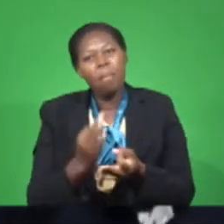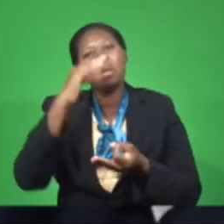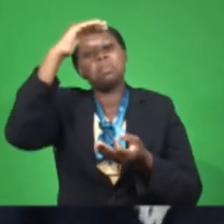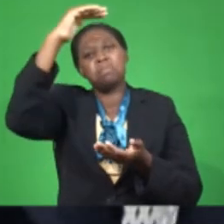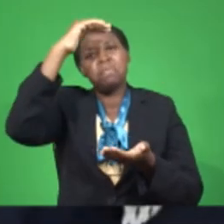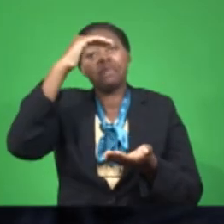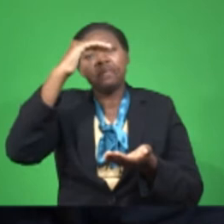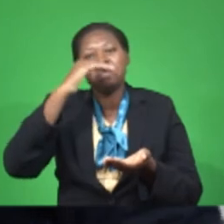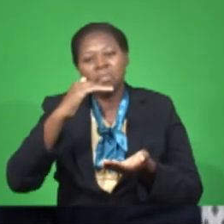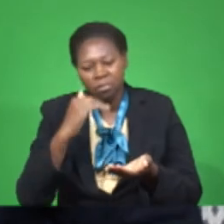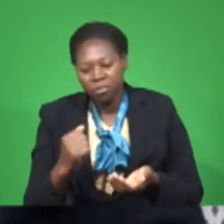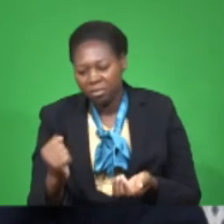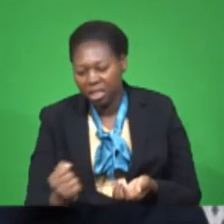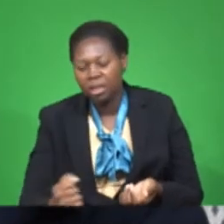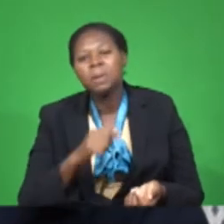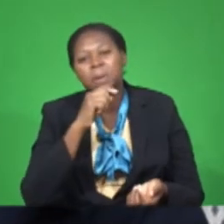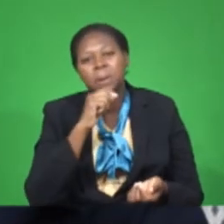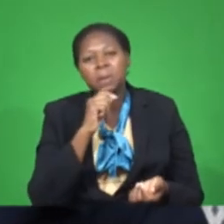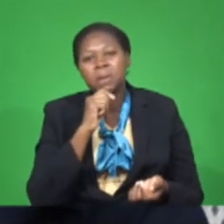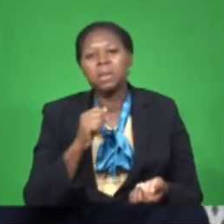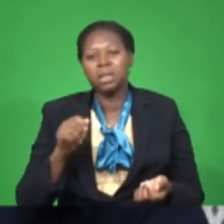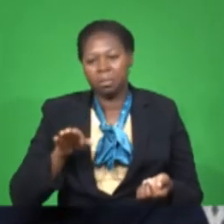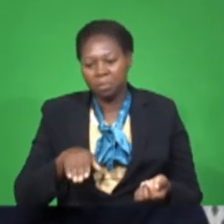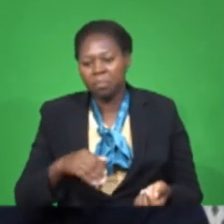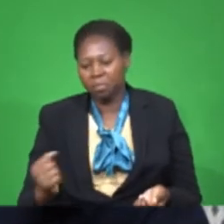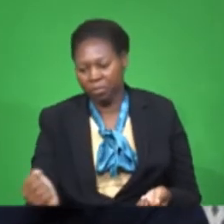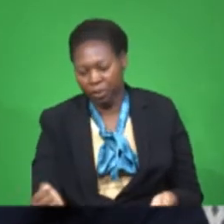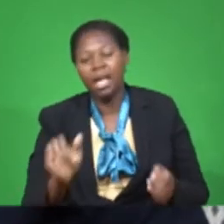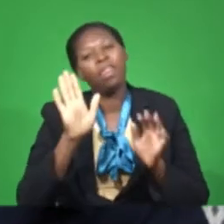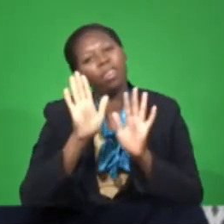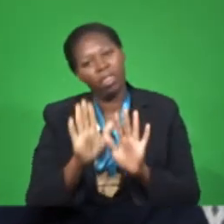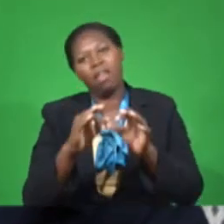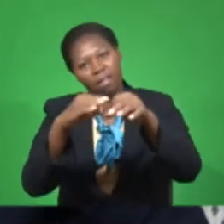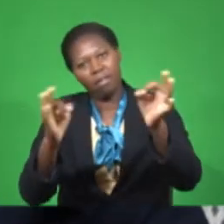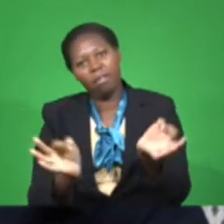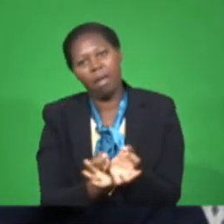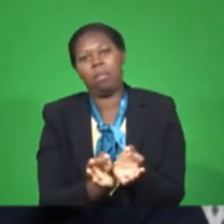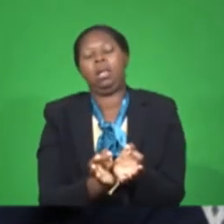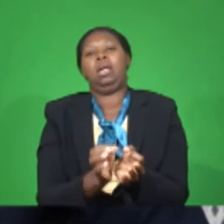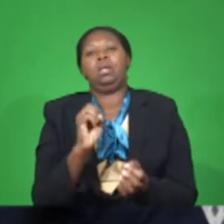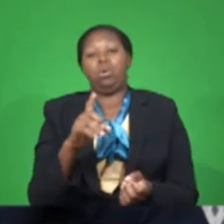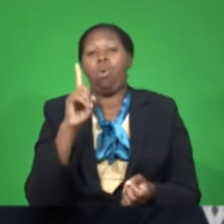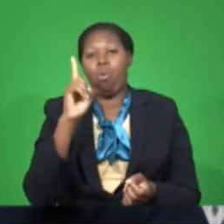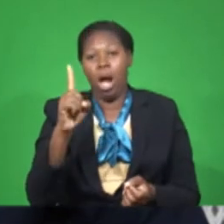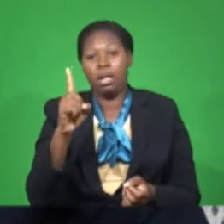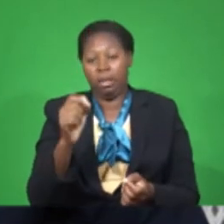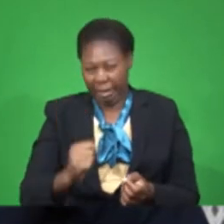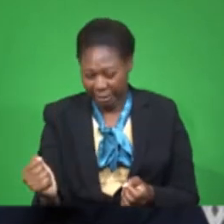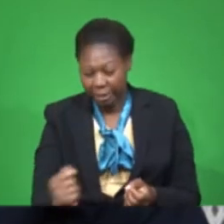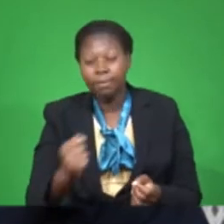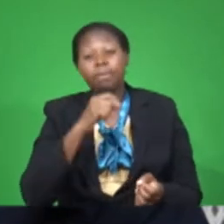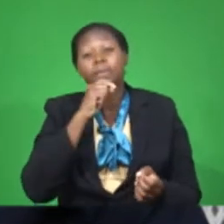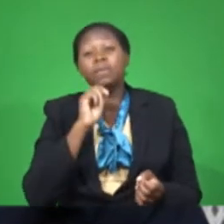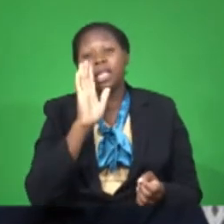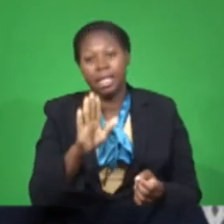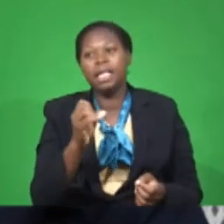Umwe madzisekuru ake. Ndiyo dzindosi sekuru redu. Ndi Judha. Iye iyoyo ende Judha ka